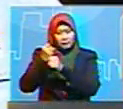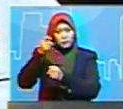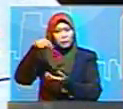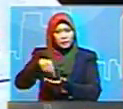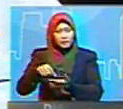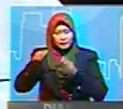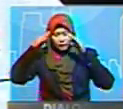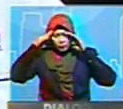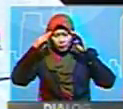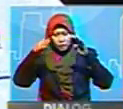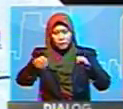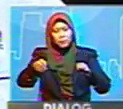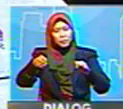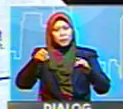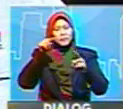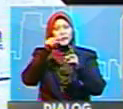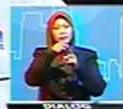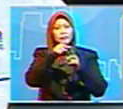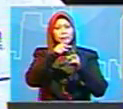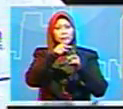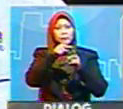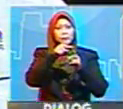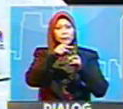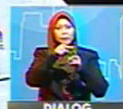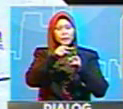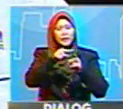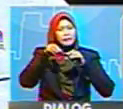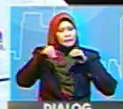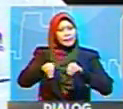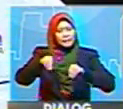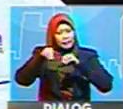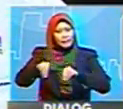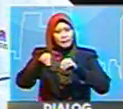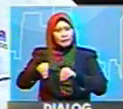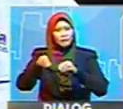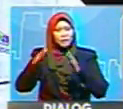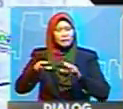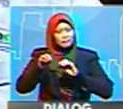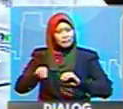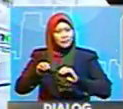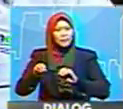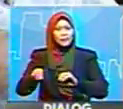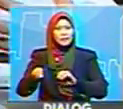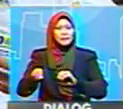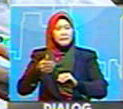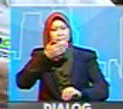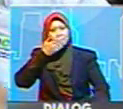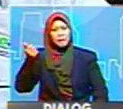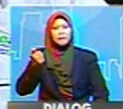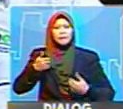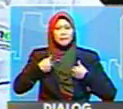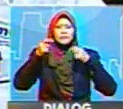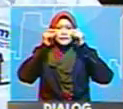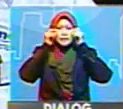akan tumpukan kepada untuk educate mereka untuk untuk mendidik mereka supaya lebih ada